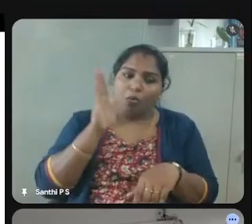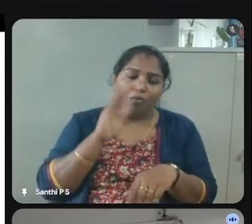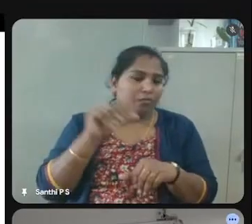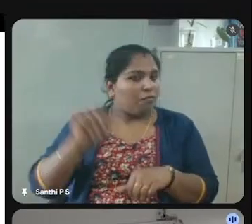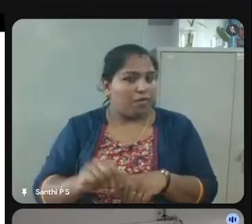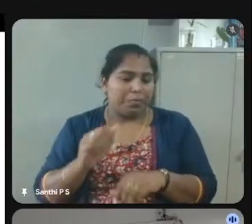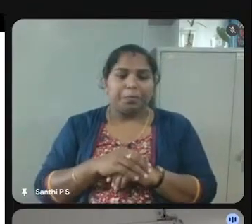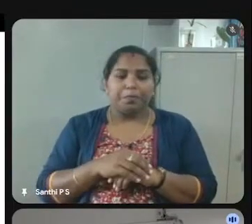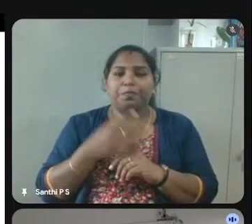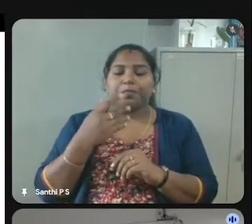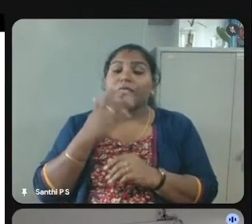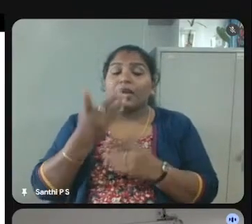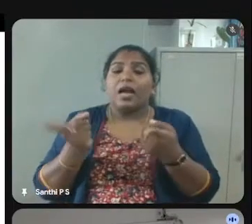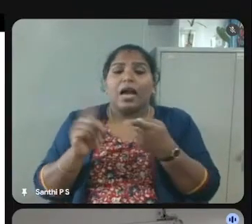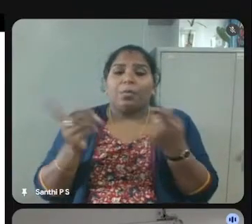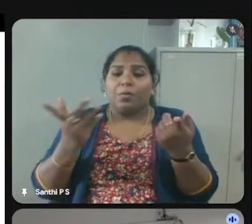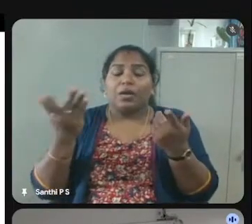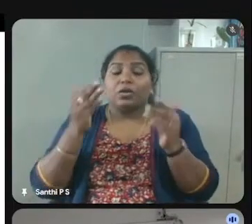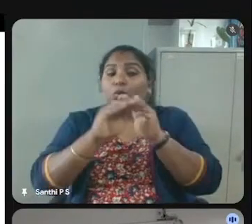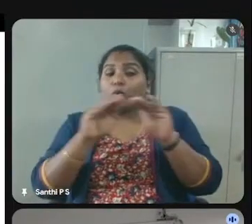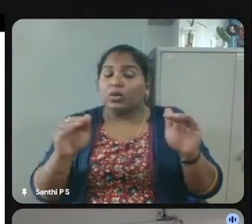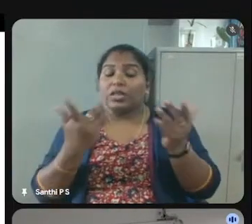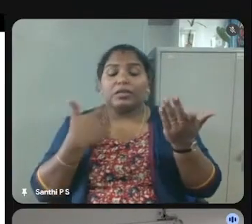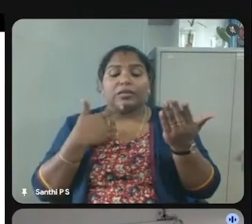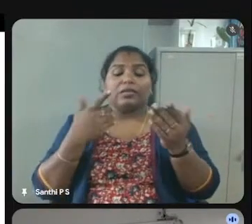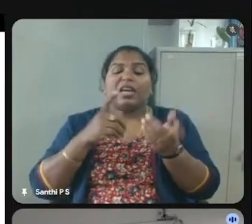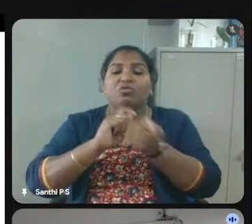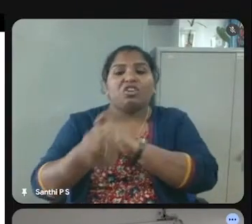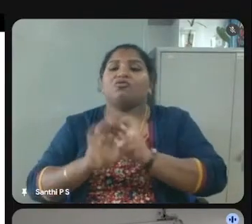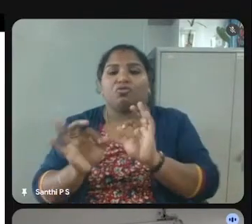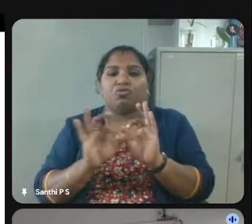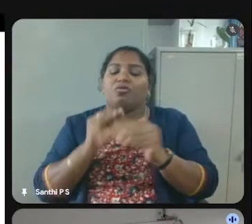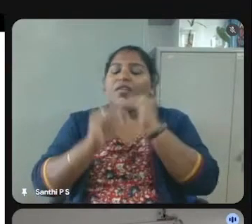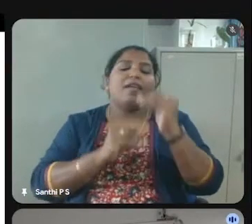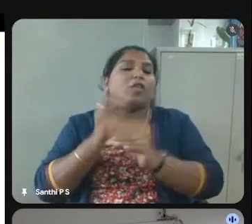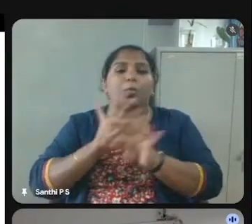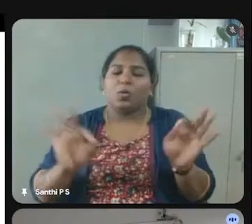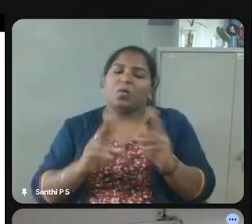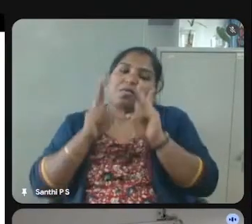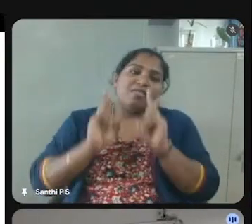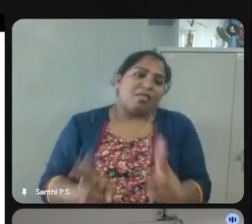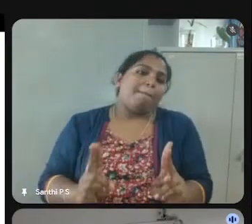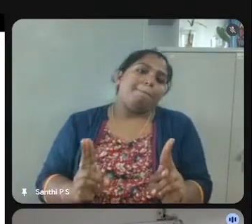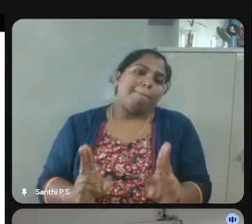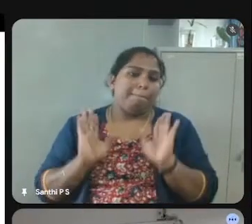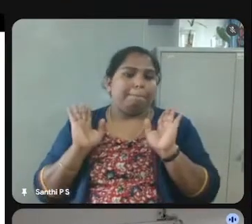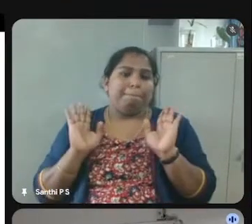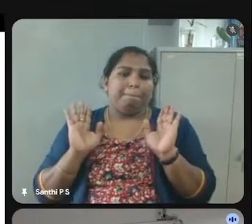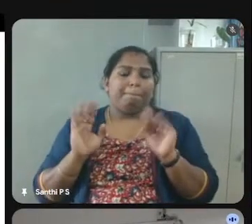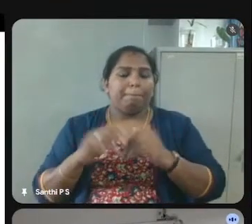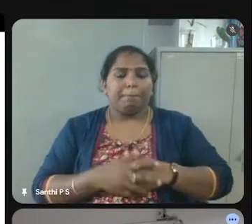വരില്ല. അങ്ങനെ വരുമ്പോൾ ഈ പറഞ്ഞ കുട്ടിയിലെ ഒരു വ്യത്യാസവും, കുട്ടിയുടെ പരിമിതിയിൽ ഒരു വ്യത്യാസവും നമുക്ക്